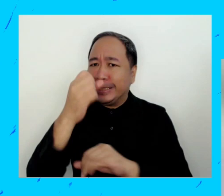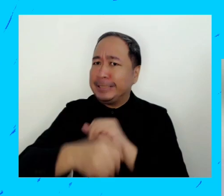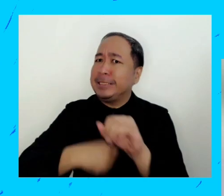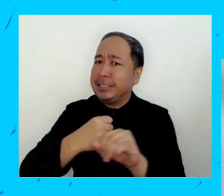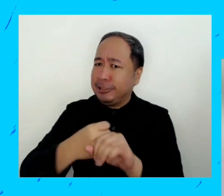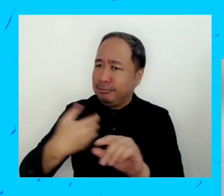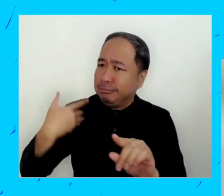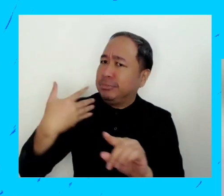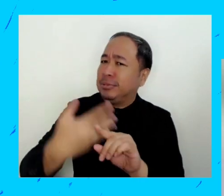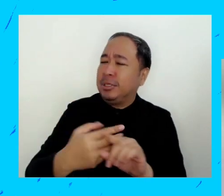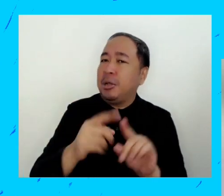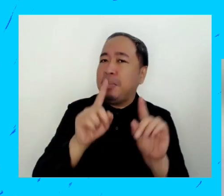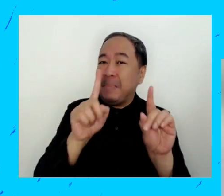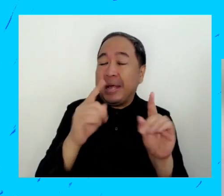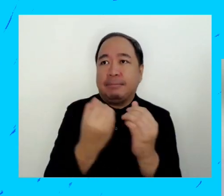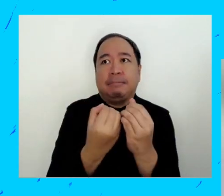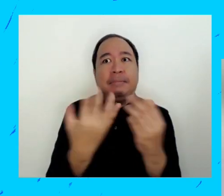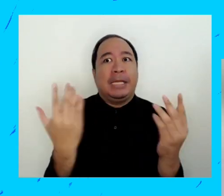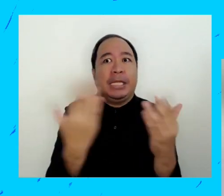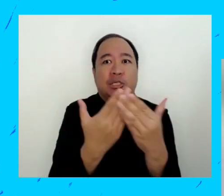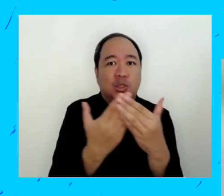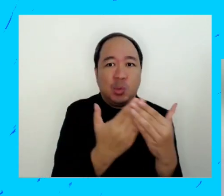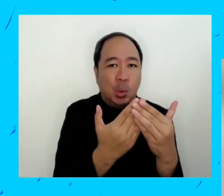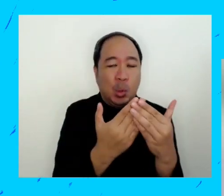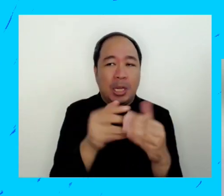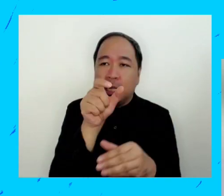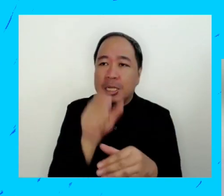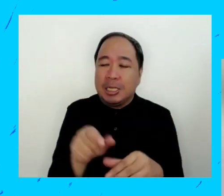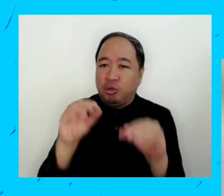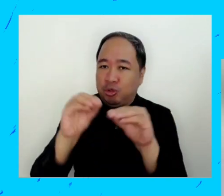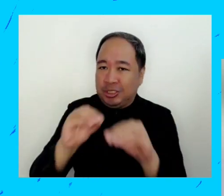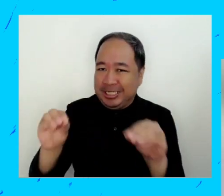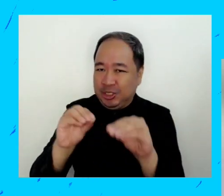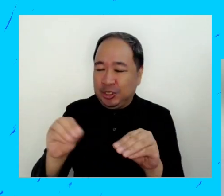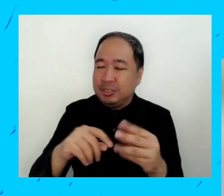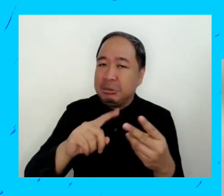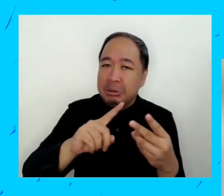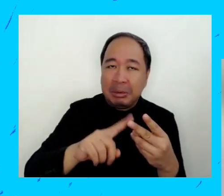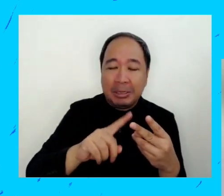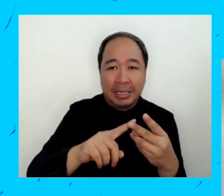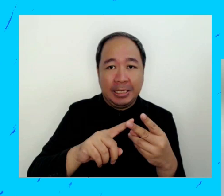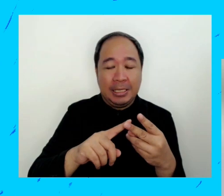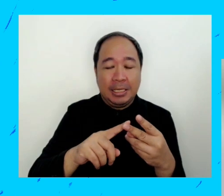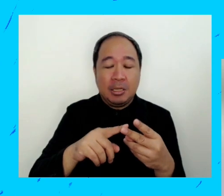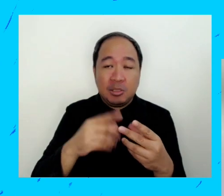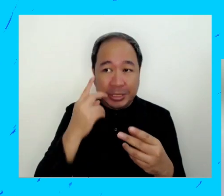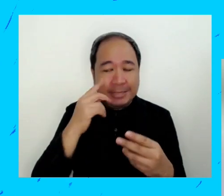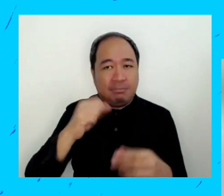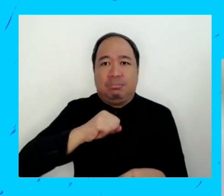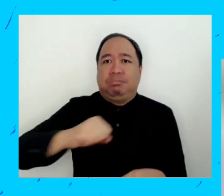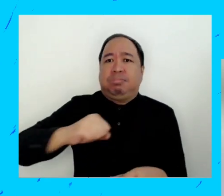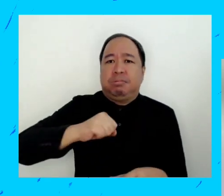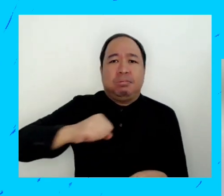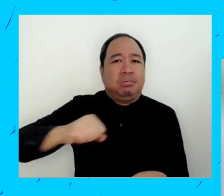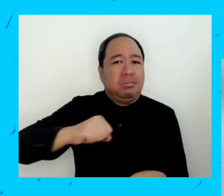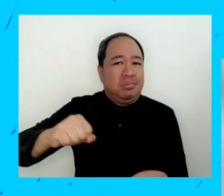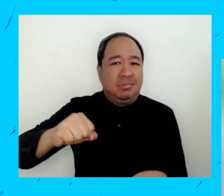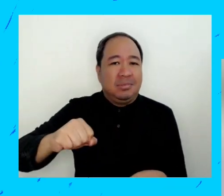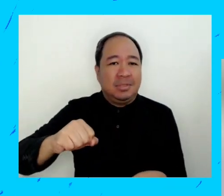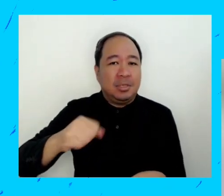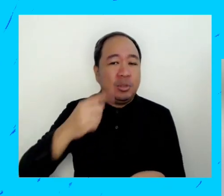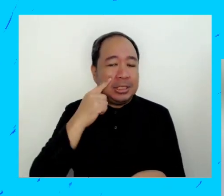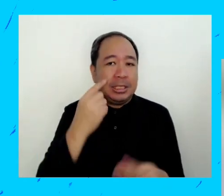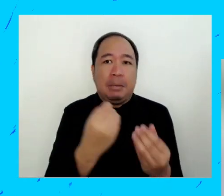il y a 17 ans, il y a beaucoup de résistance, non seulement de la part des professeurs, parce